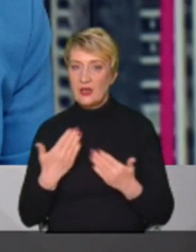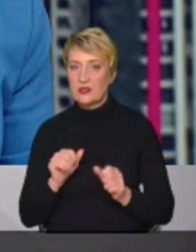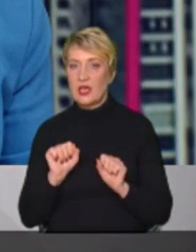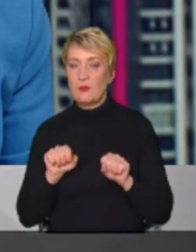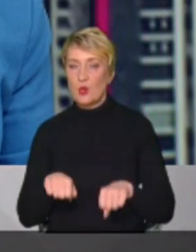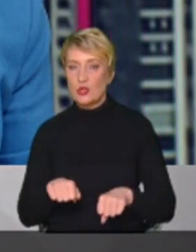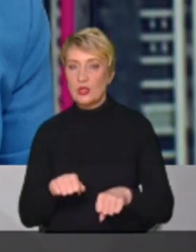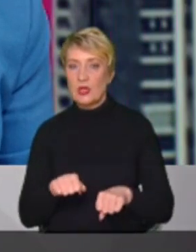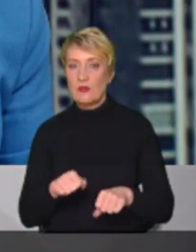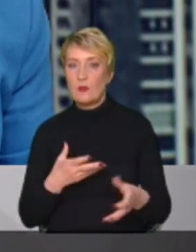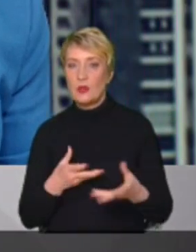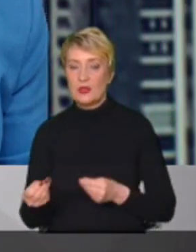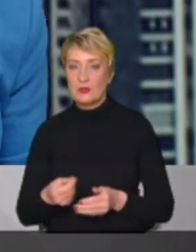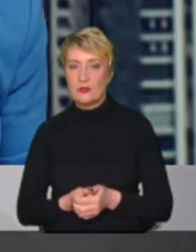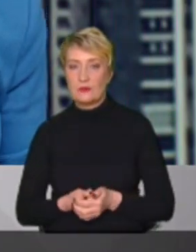вплинути?